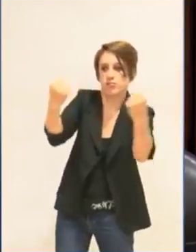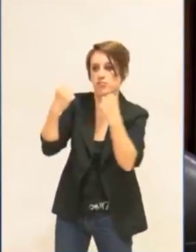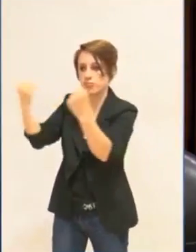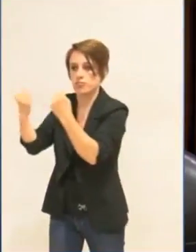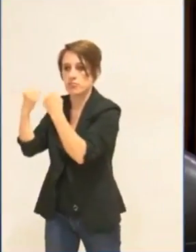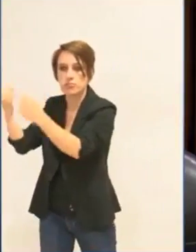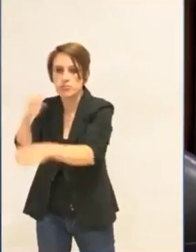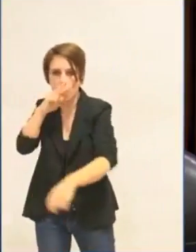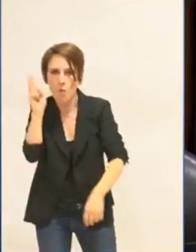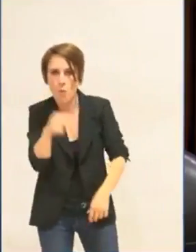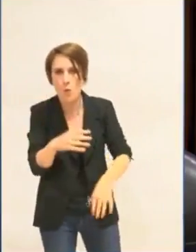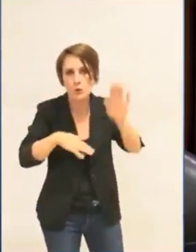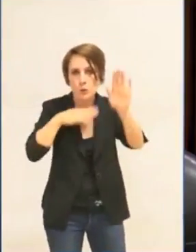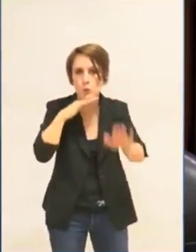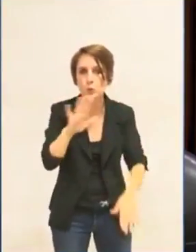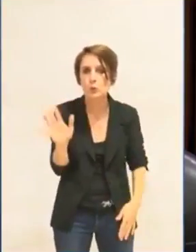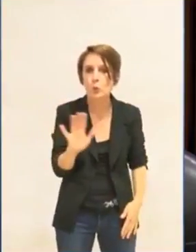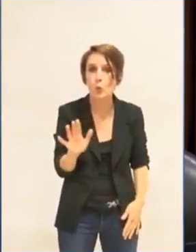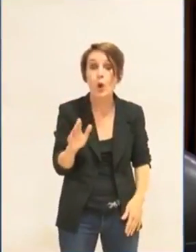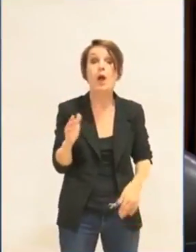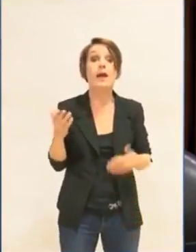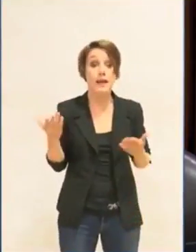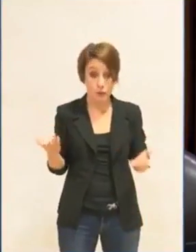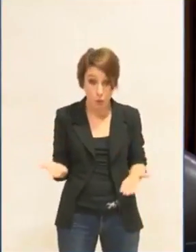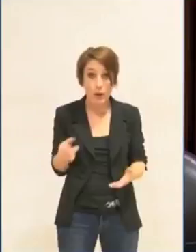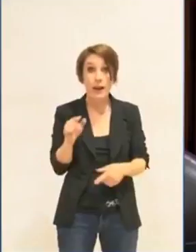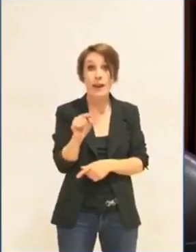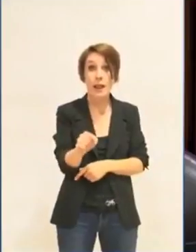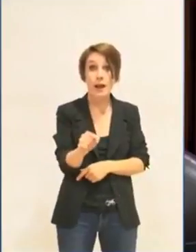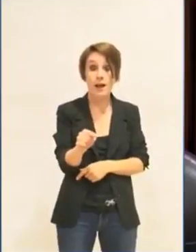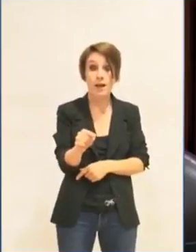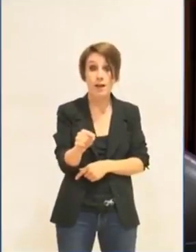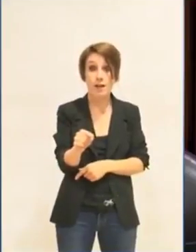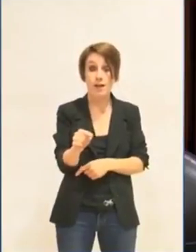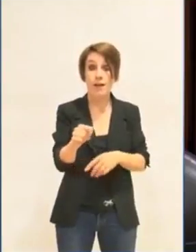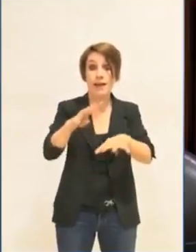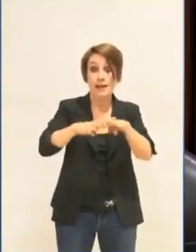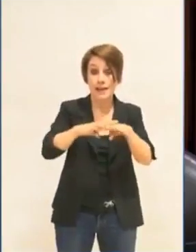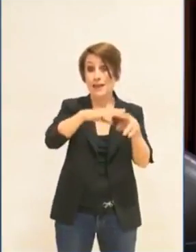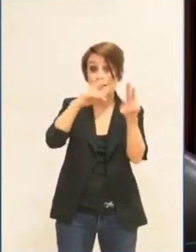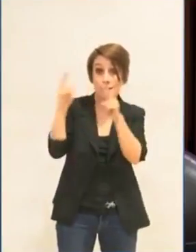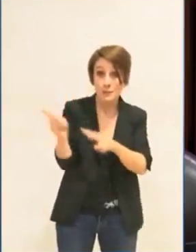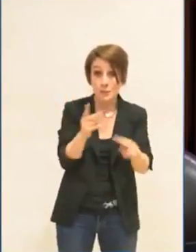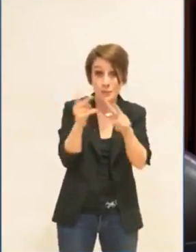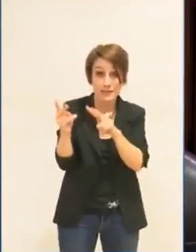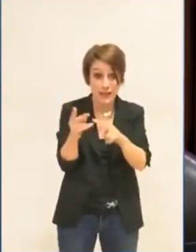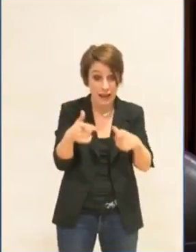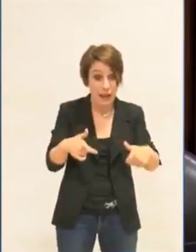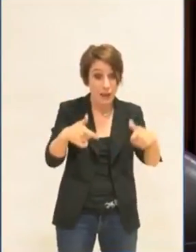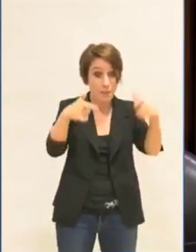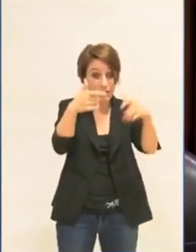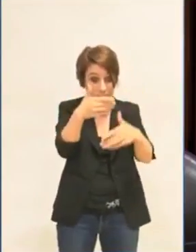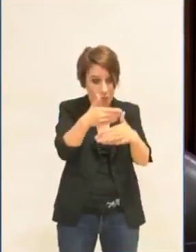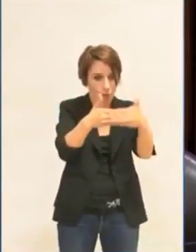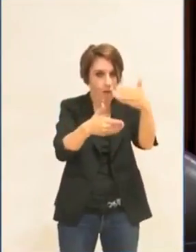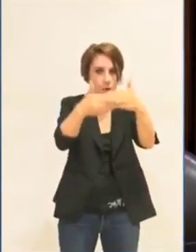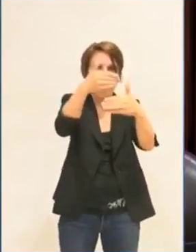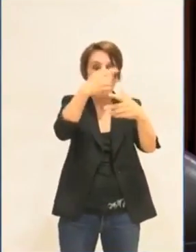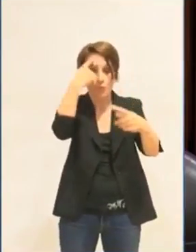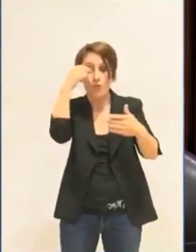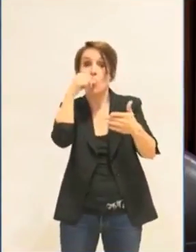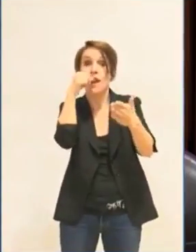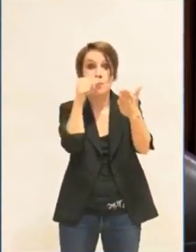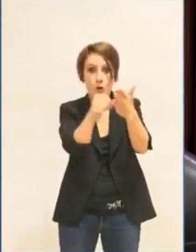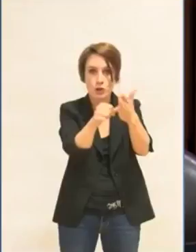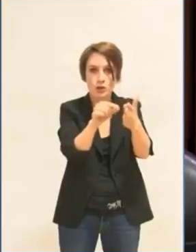que faire de Mistral, par l'implantation de ce bâtiment, finalement, un des fers de lance de cette réflexion, est